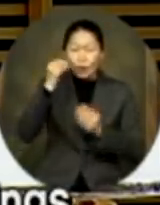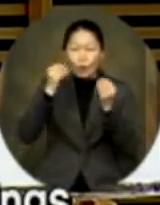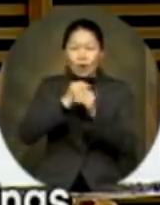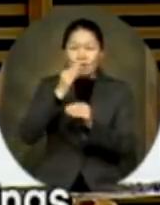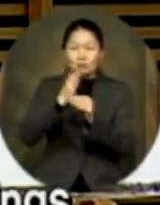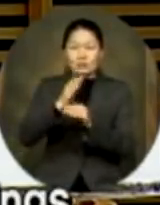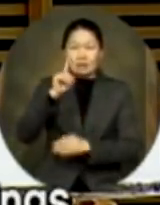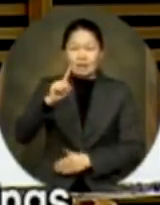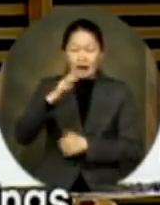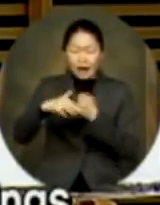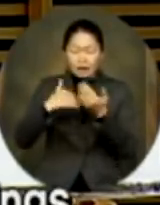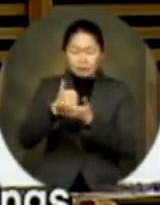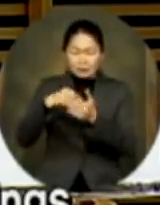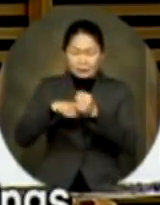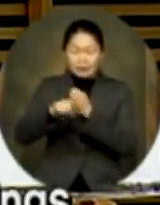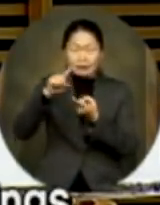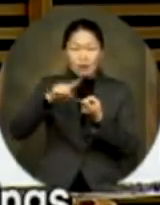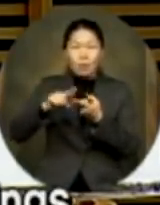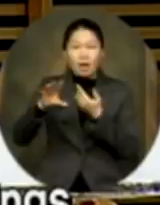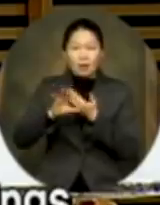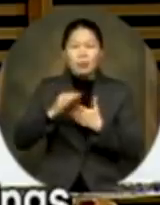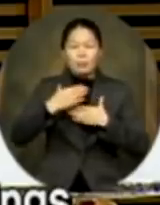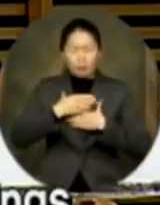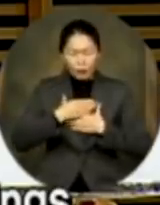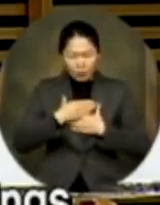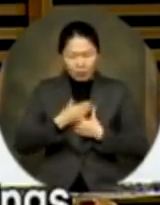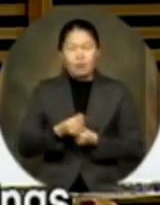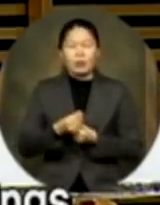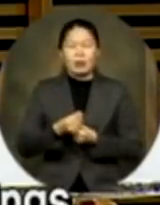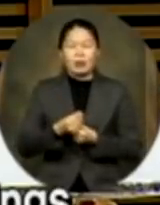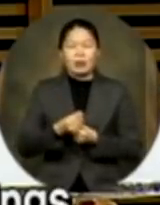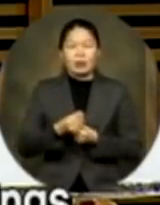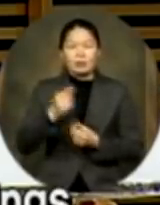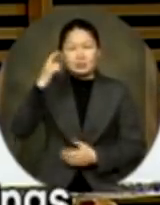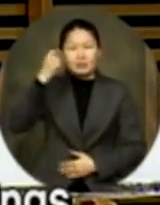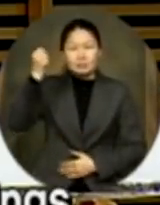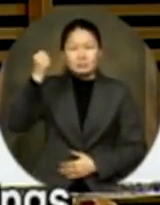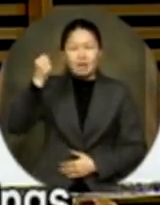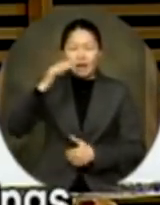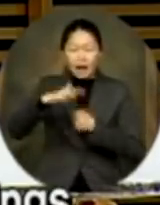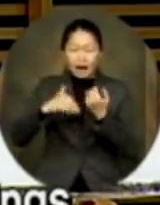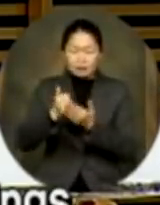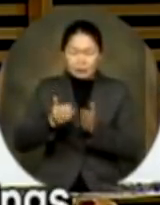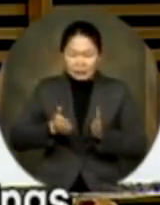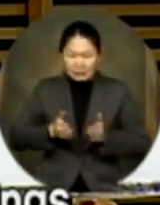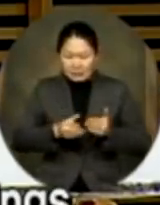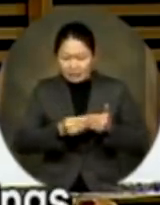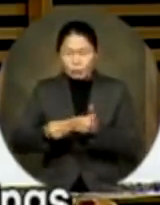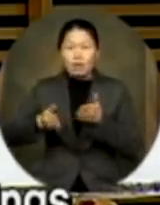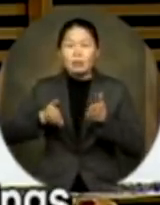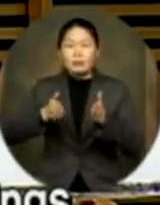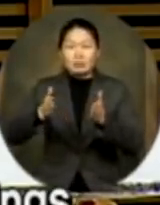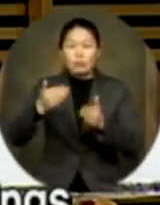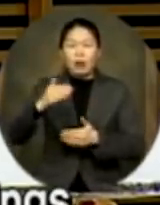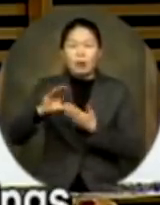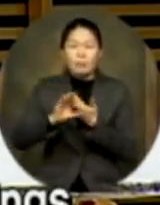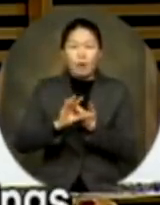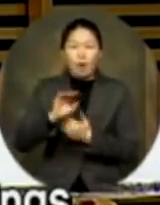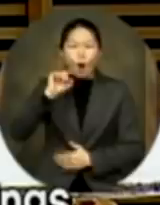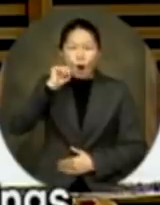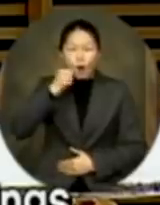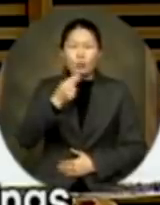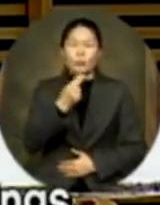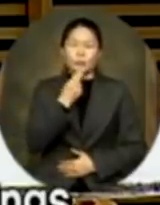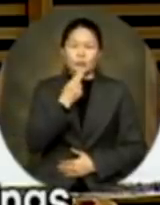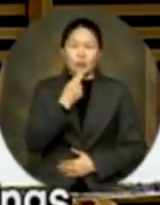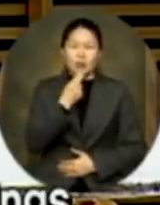하나님의 뜻대로 하면 변한 할 거야 하나님이 인도하는 길로 가면 걸 어려움이 없을 거야